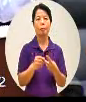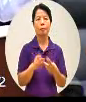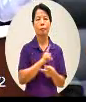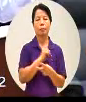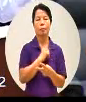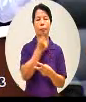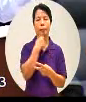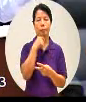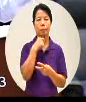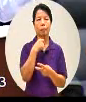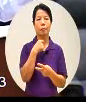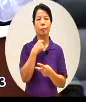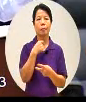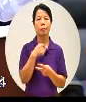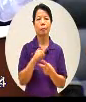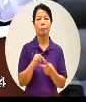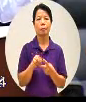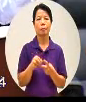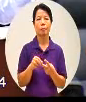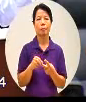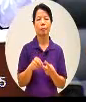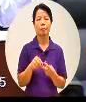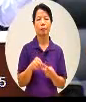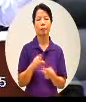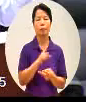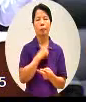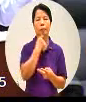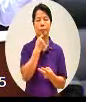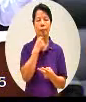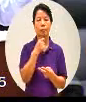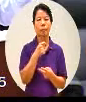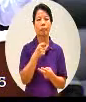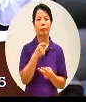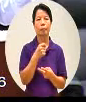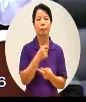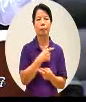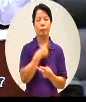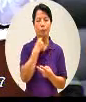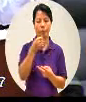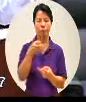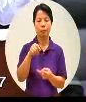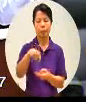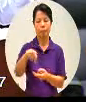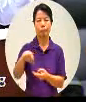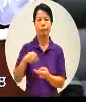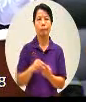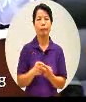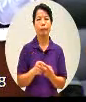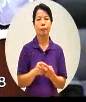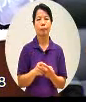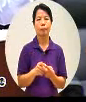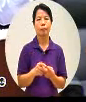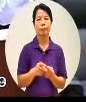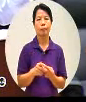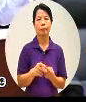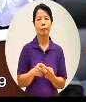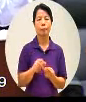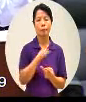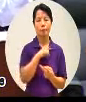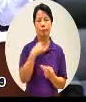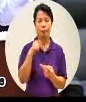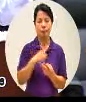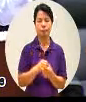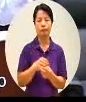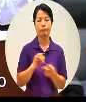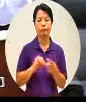序，这志愿序等下来讲哈，志愿序等于讲你填志愿，填志愿，你若填对就三十